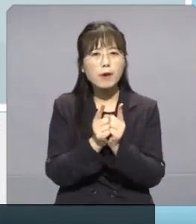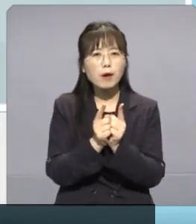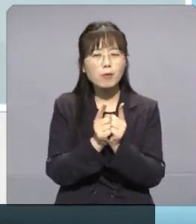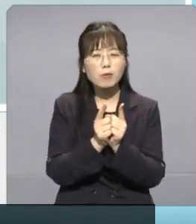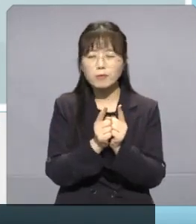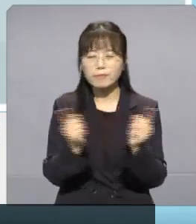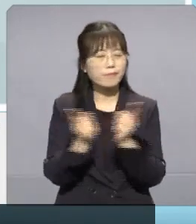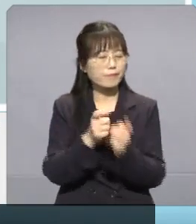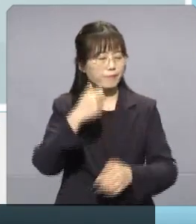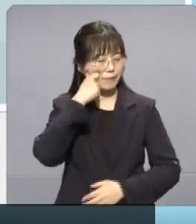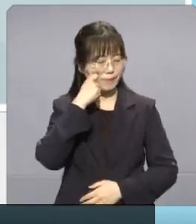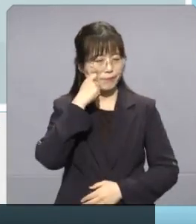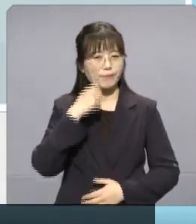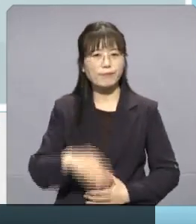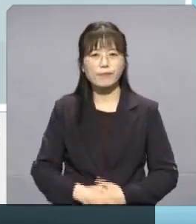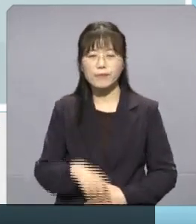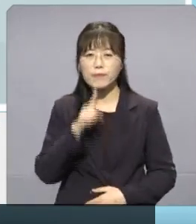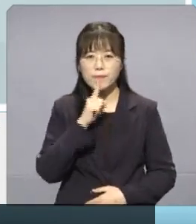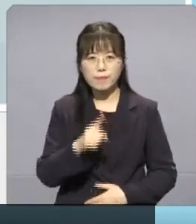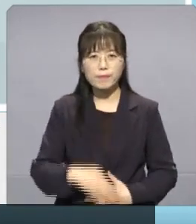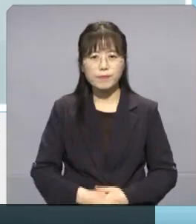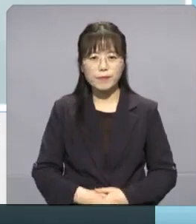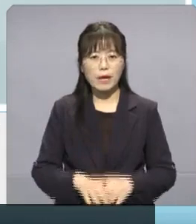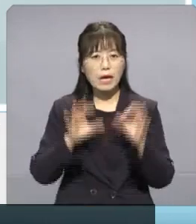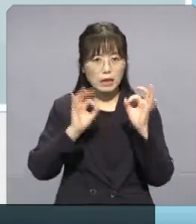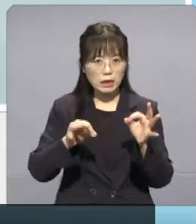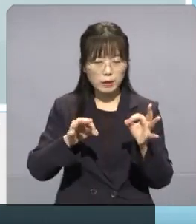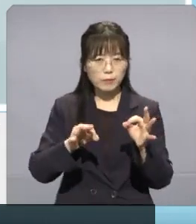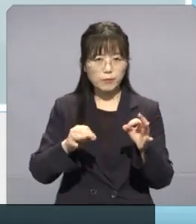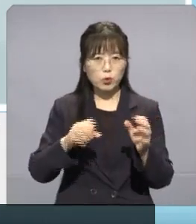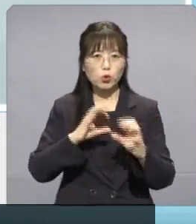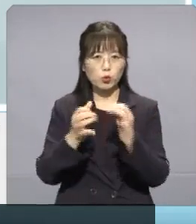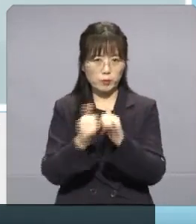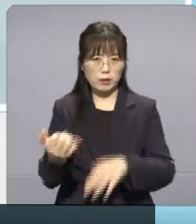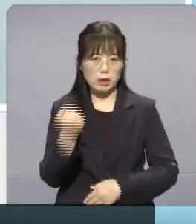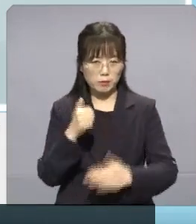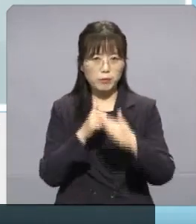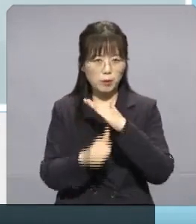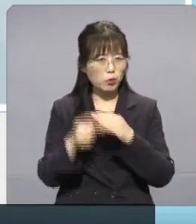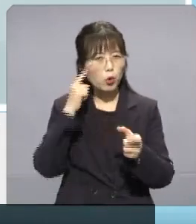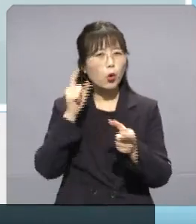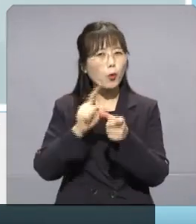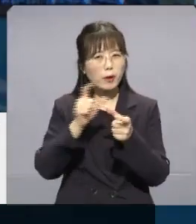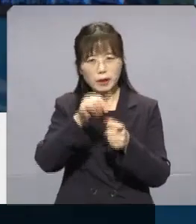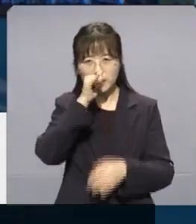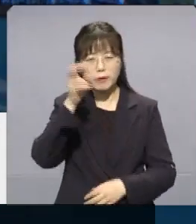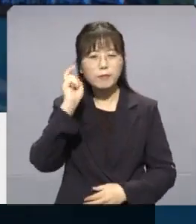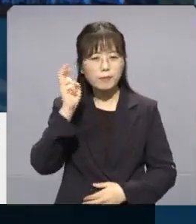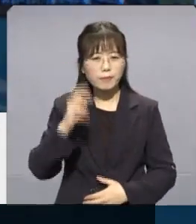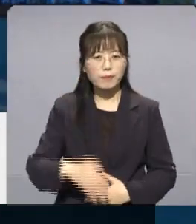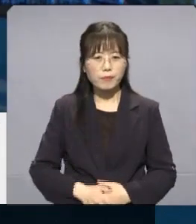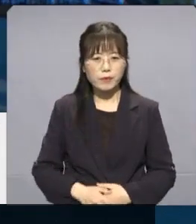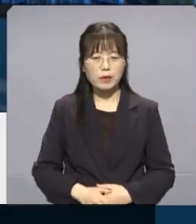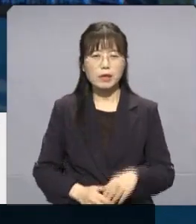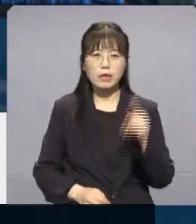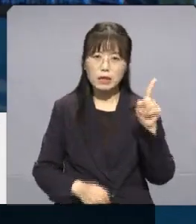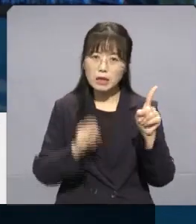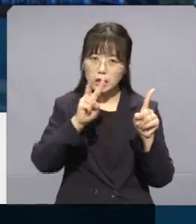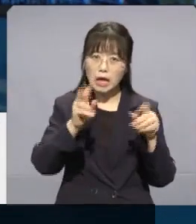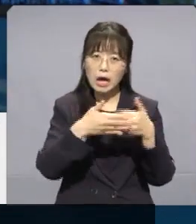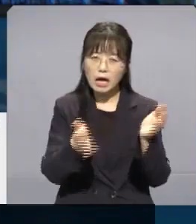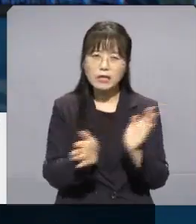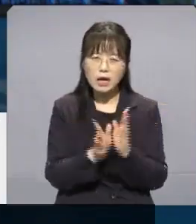만날 수가 없다이 얘기란 말이에요 그래서 김기현 대표도 좀 고민은 될 겁니다 하지만 제일 야당 대표니까